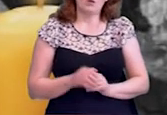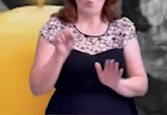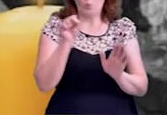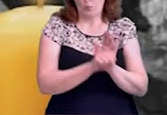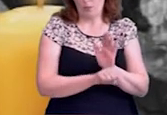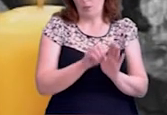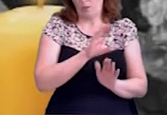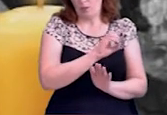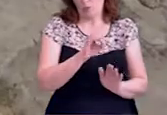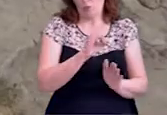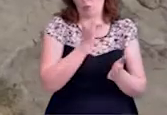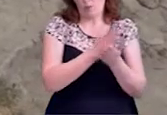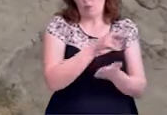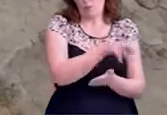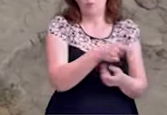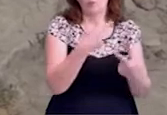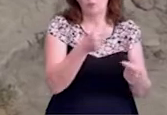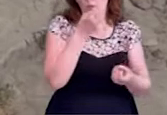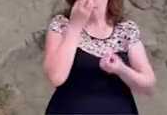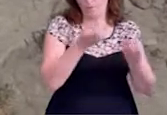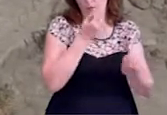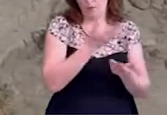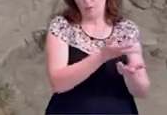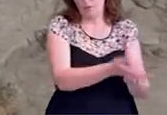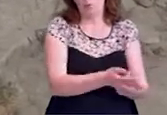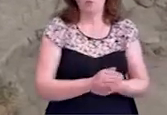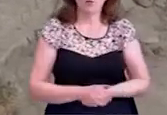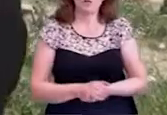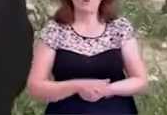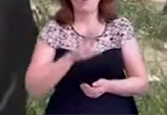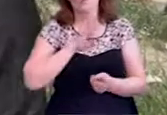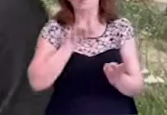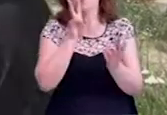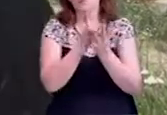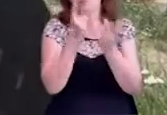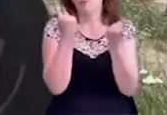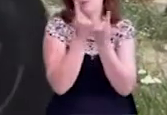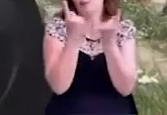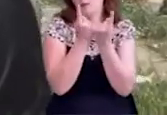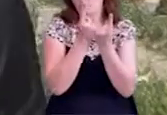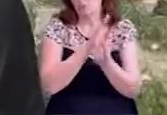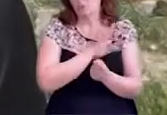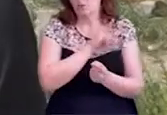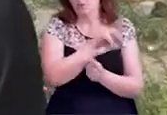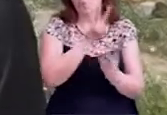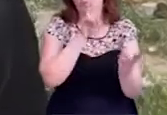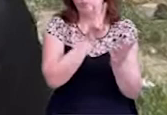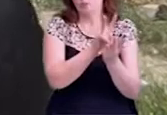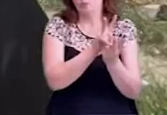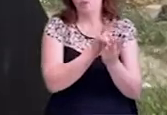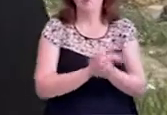Вбили її от, прямо тут, де квіти оце лежать. У них була зустріч однокласників, і її зустріли,